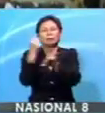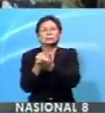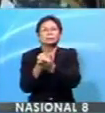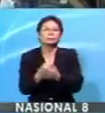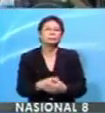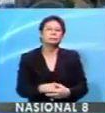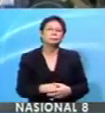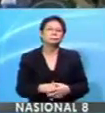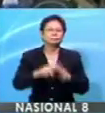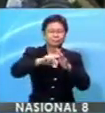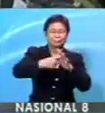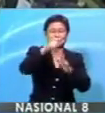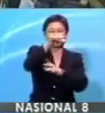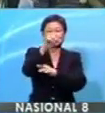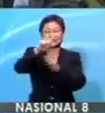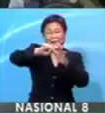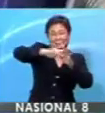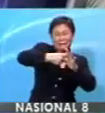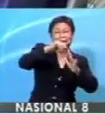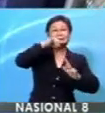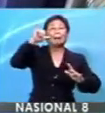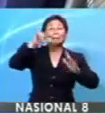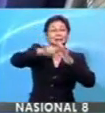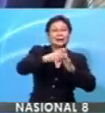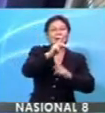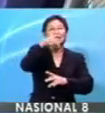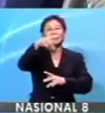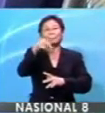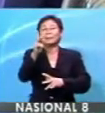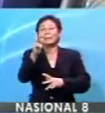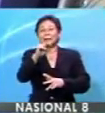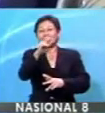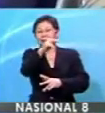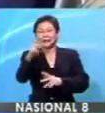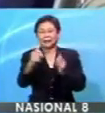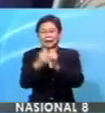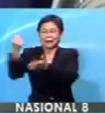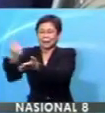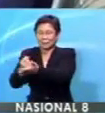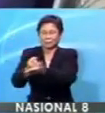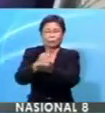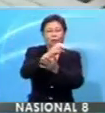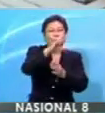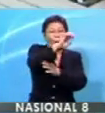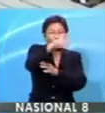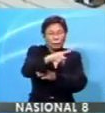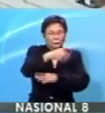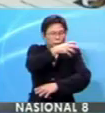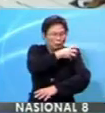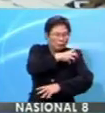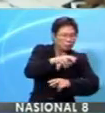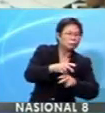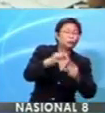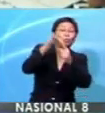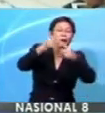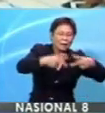kustom sejak GST dilaksanakan semalam kpdnkk bersama jabatan kustom giat menjalankan operasi penguatkuasaan terutama di